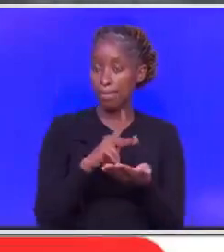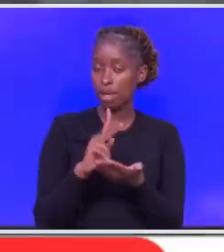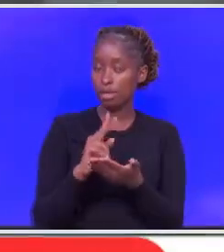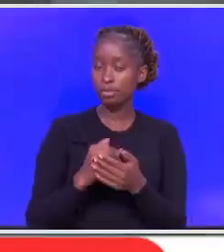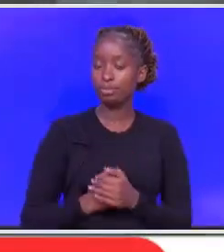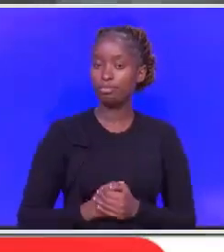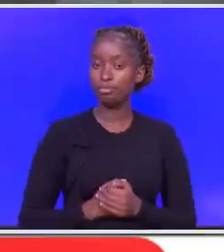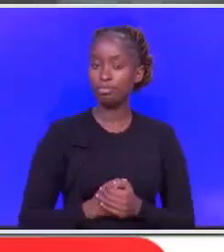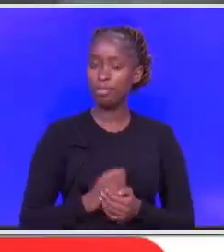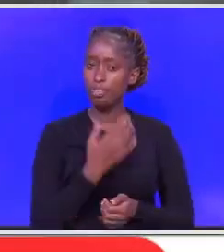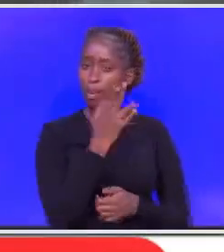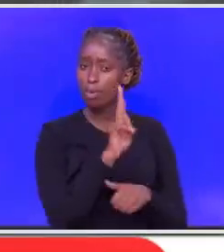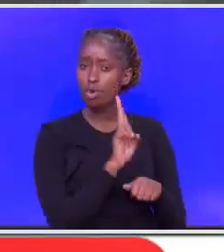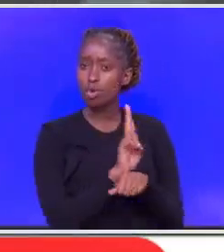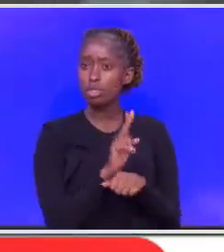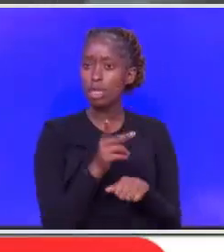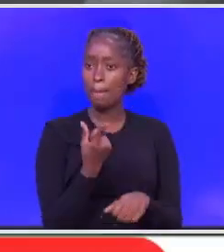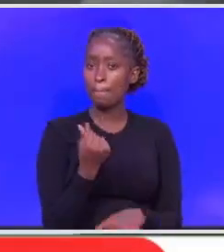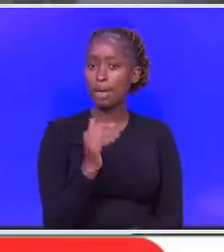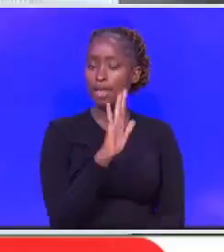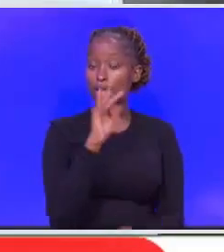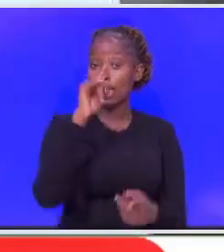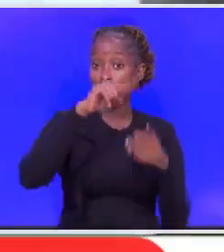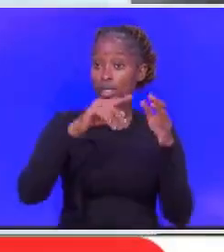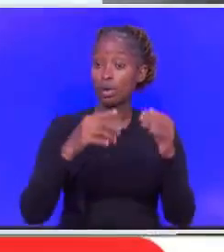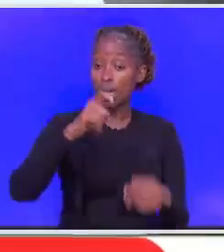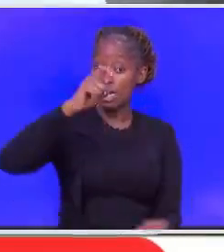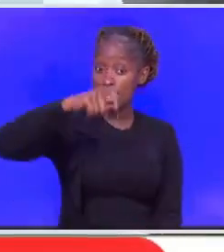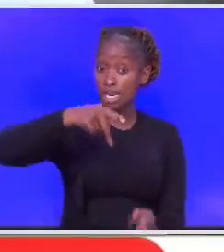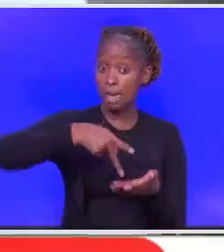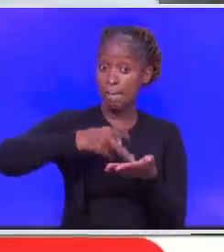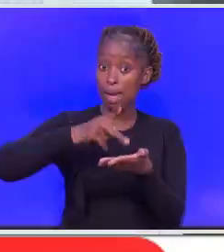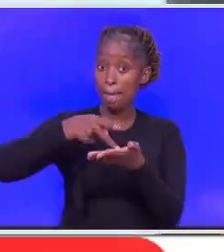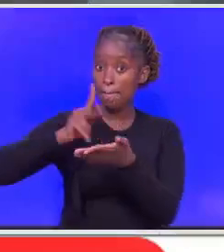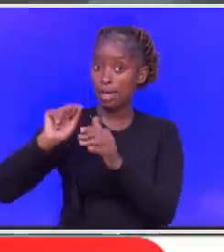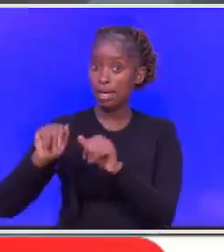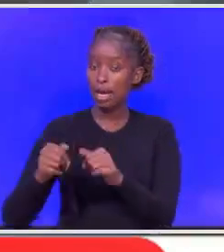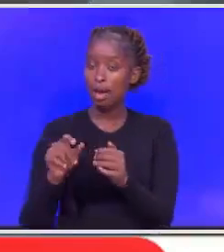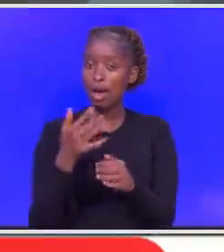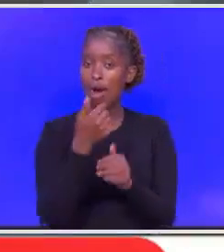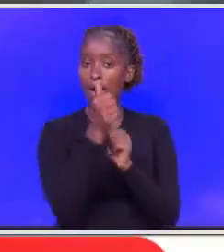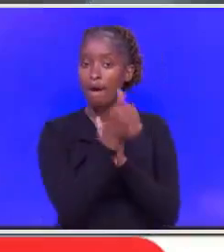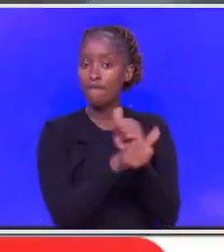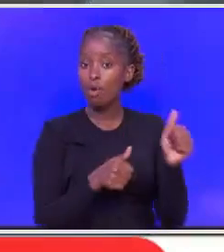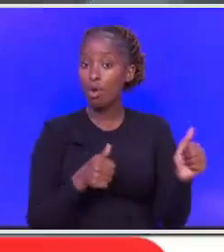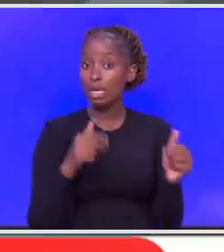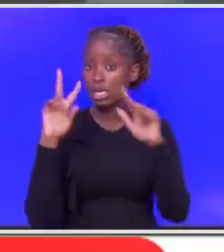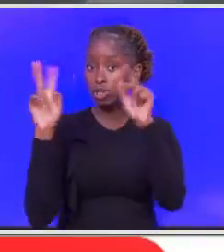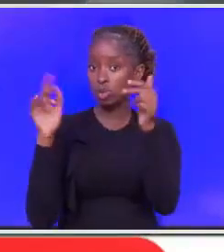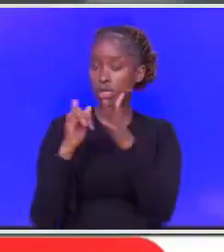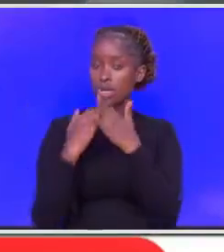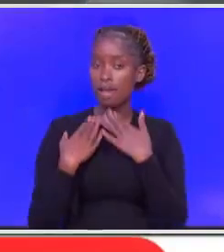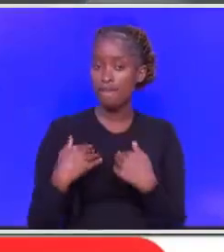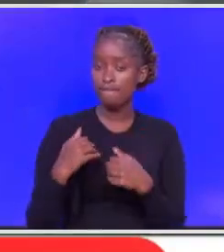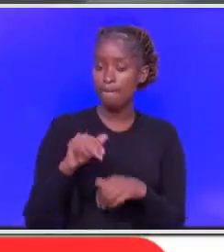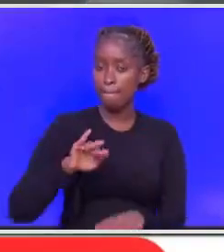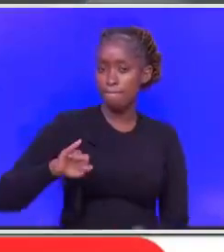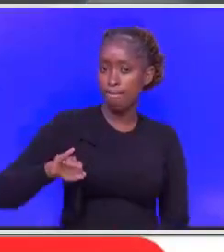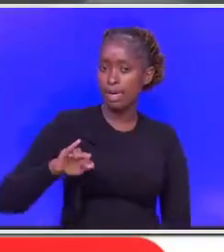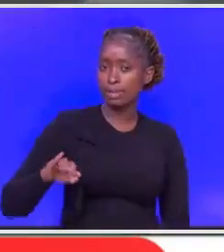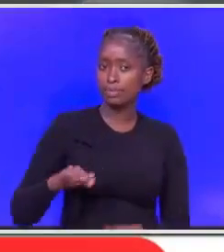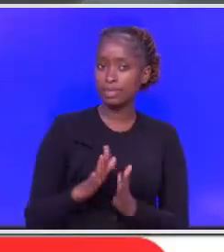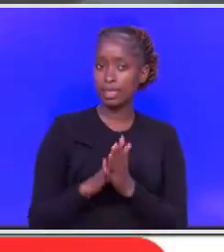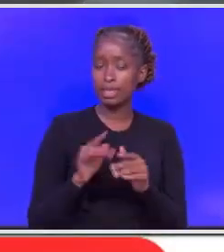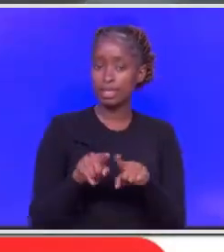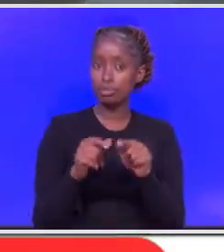they are and they need to get paid to avoid the issue of the pending bills and also to make the city clean. As you've all, their